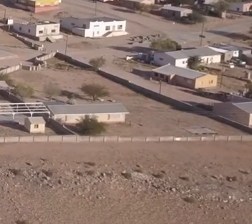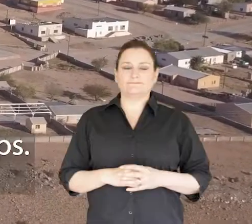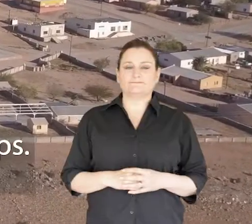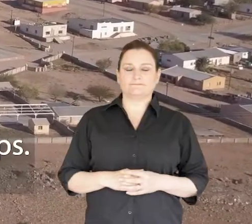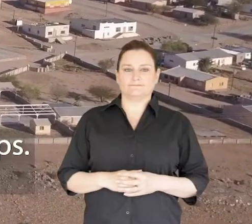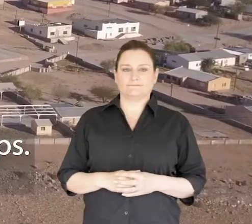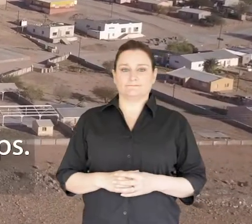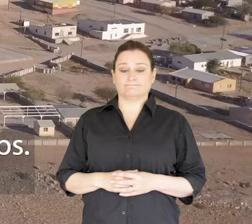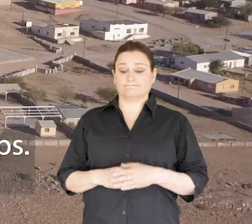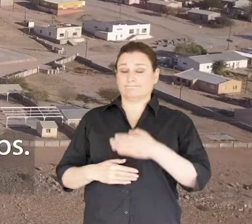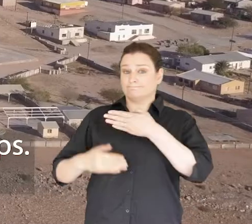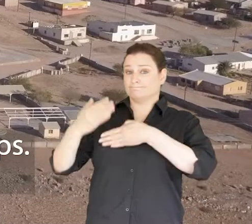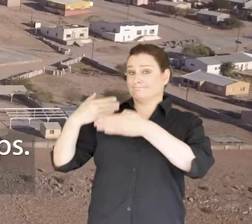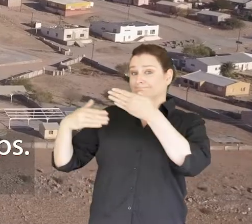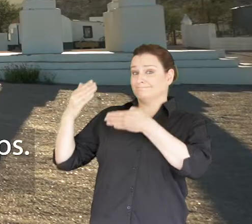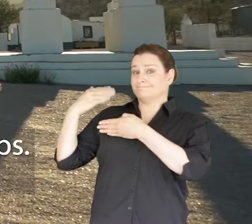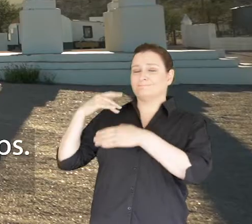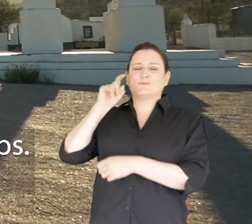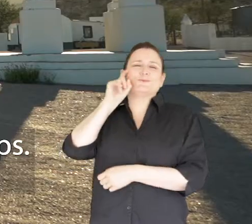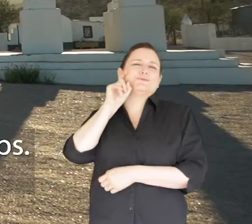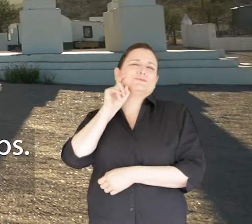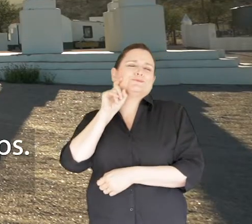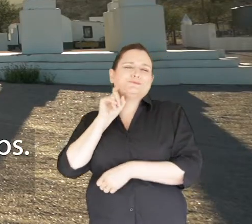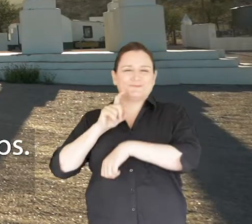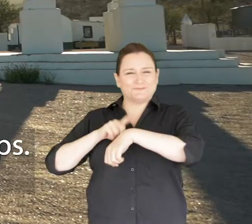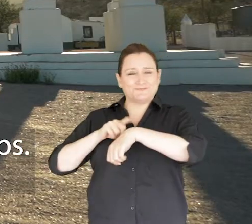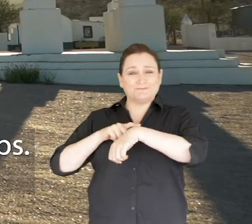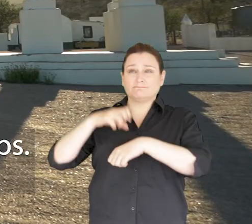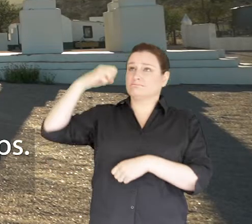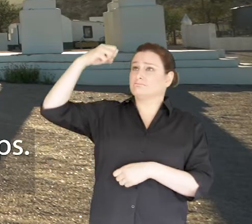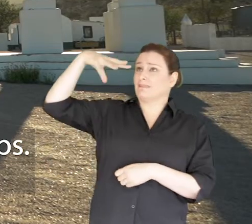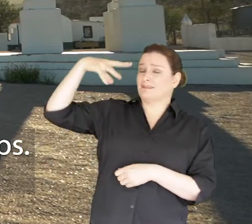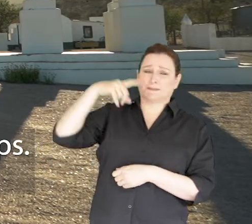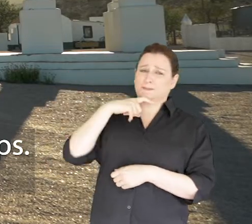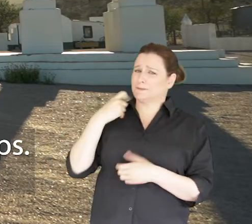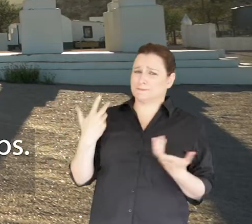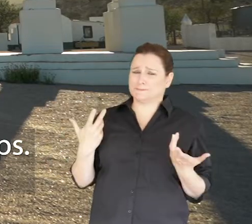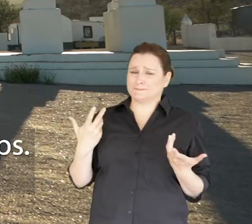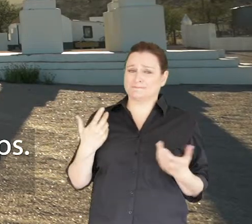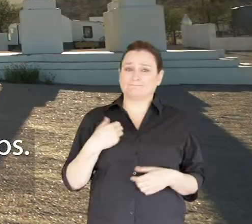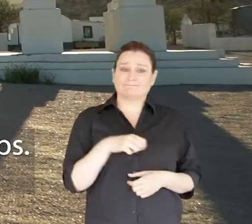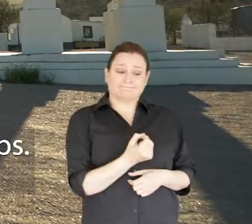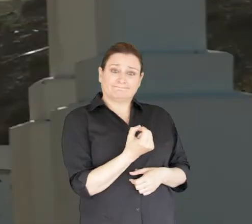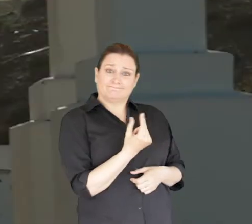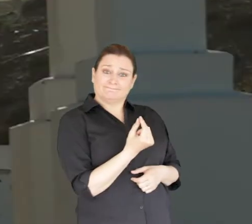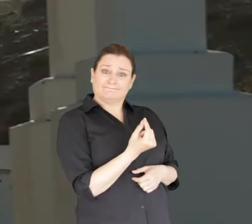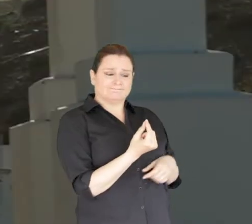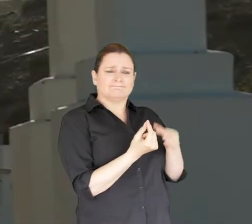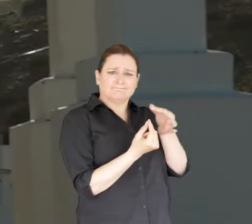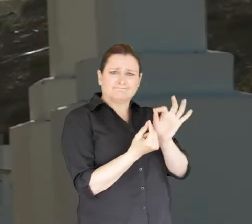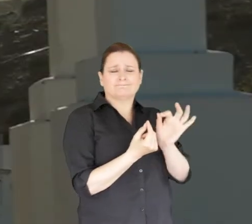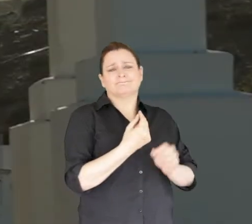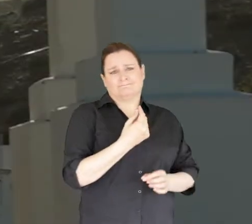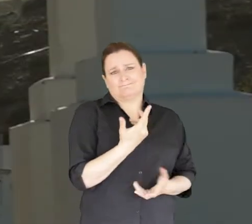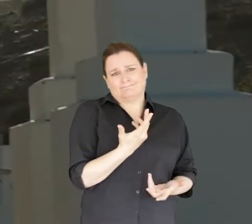En daardie tyd was dit die tyd van kersen en lampe, maar ek wil nie van die kersen praat nie. Ons het